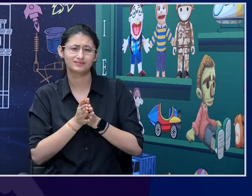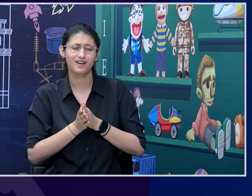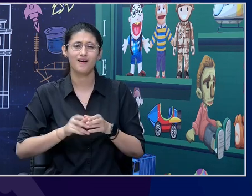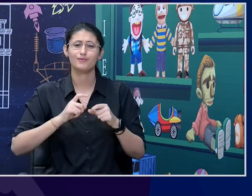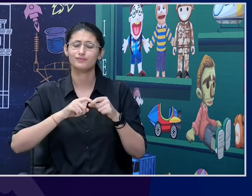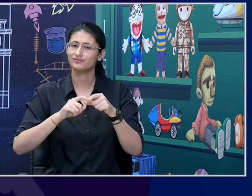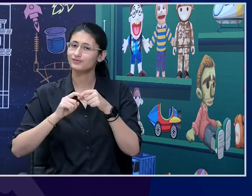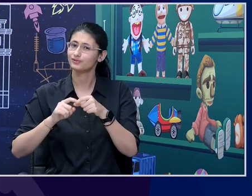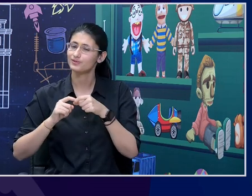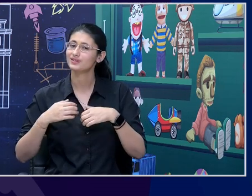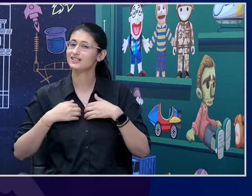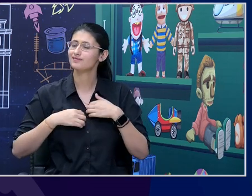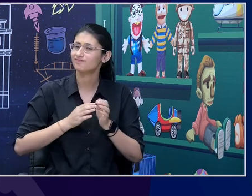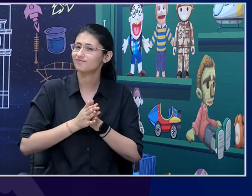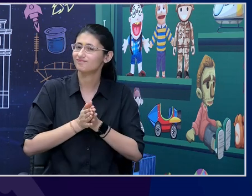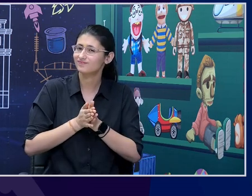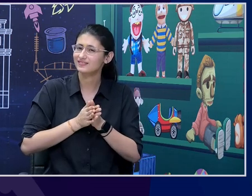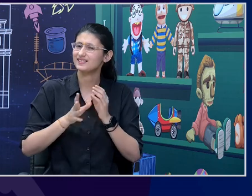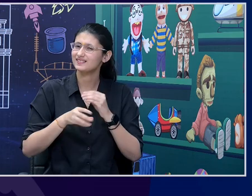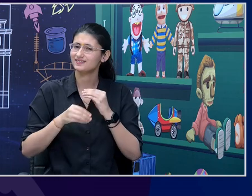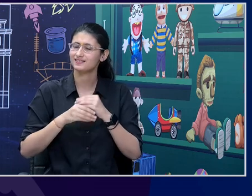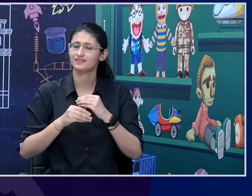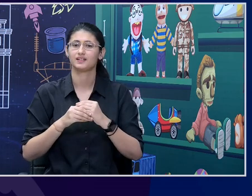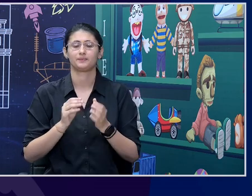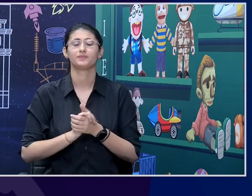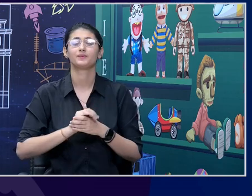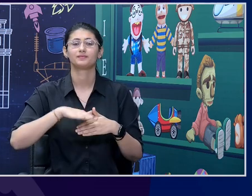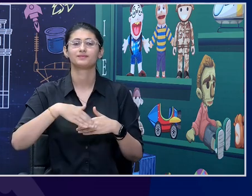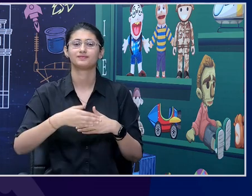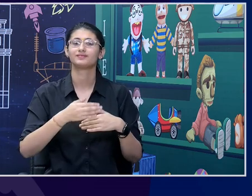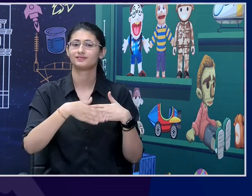तो आगे देखते हैं कहानी में क्या हुआ